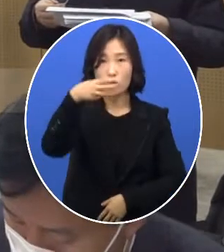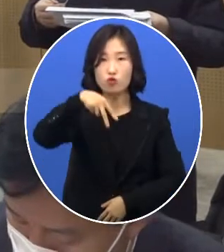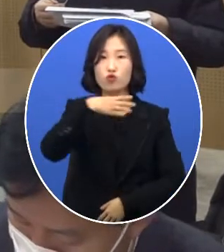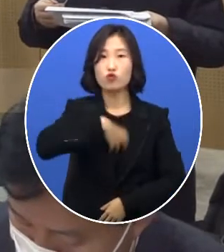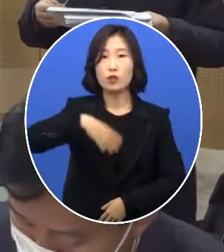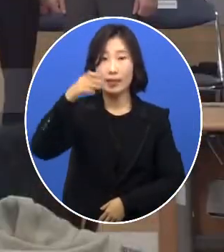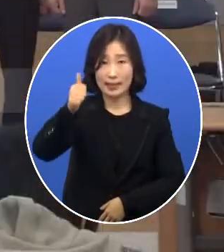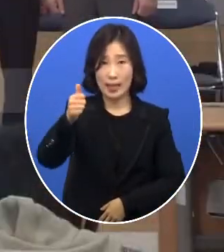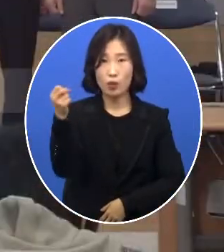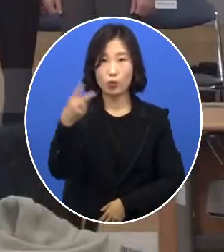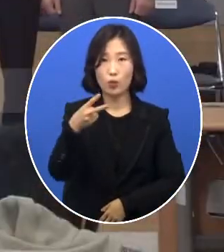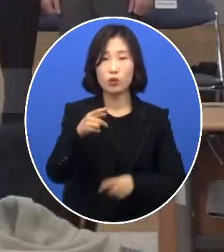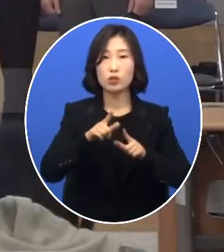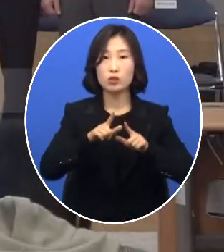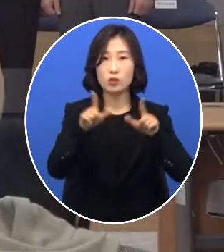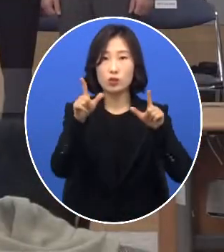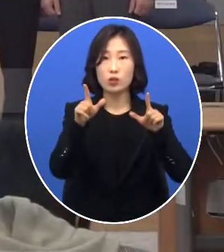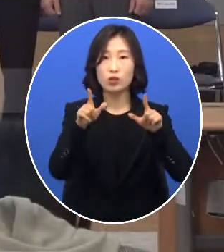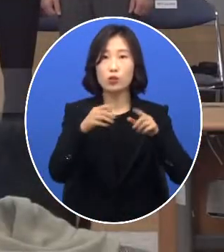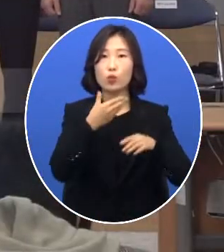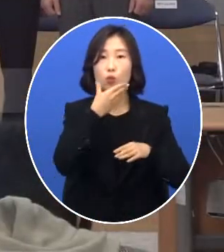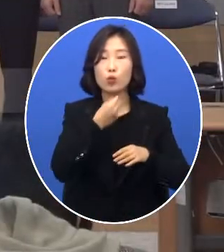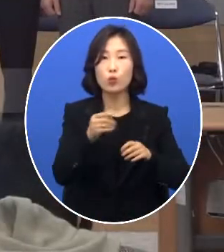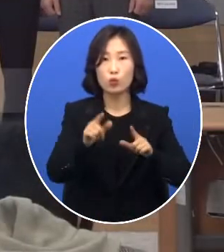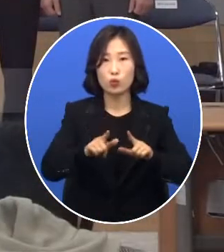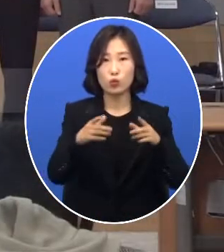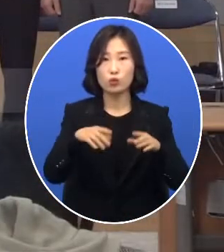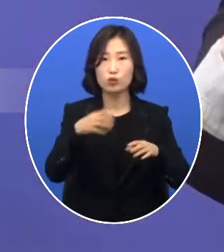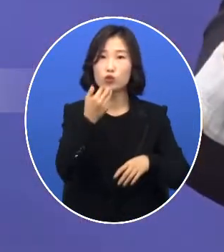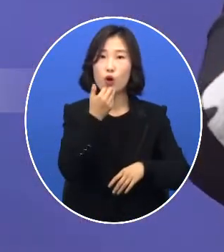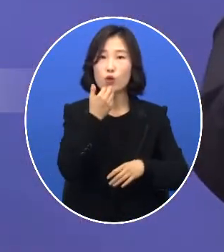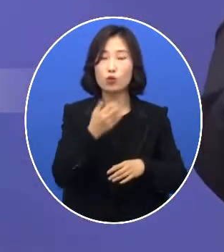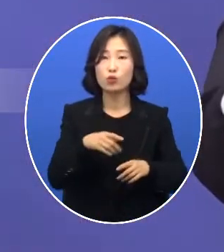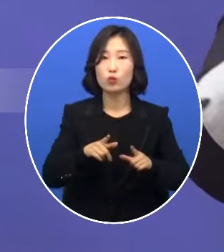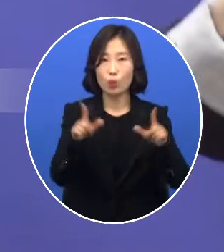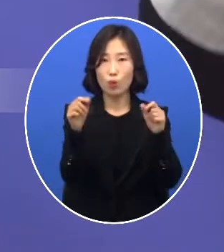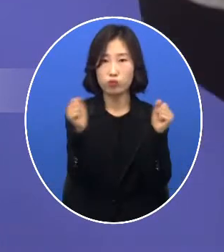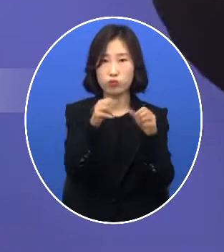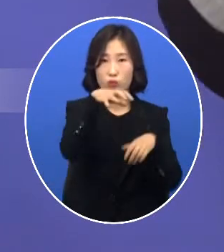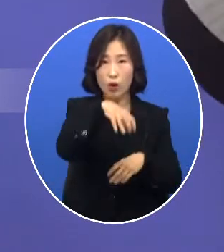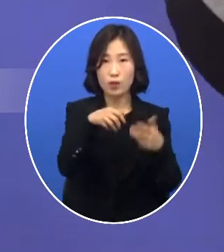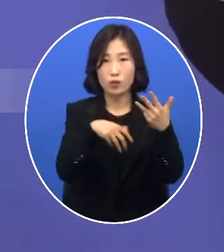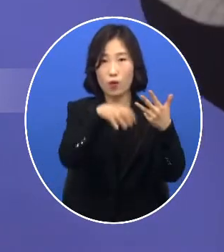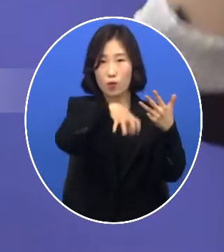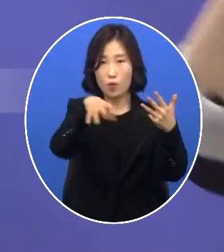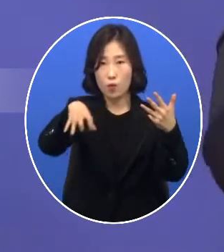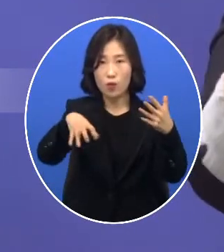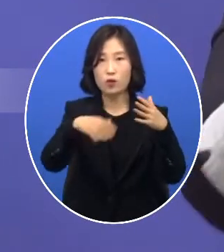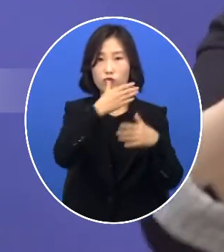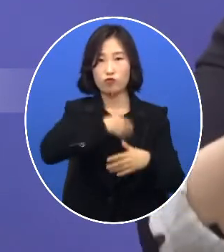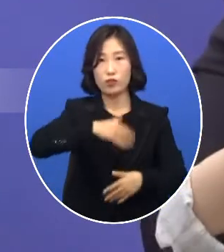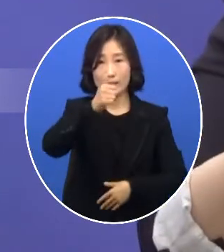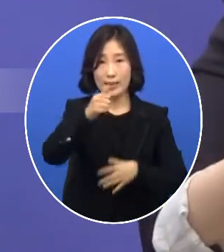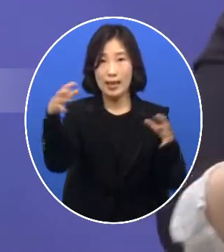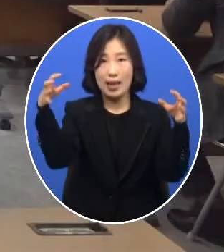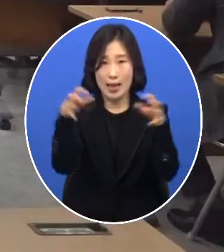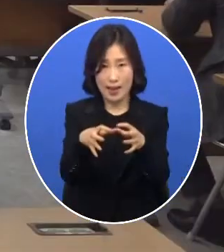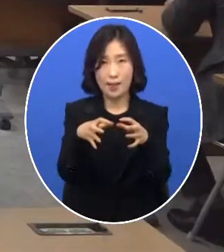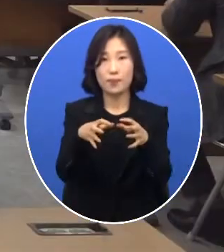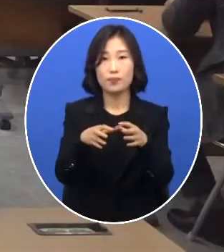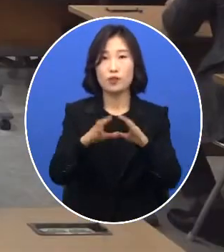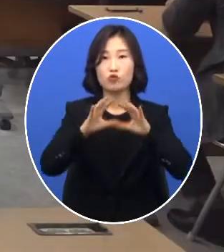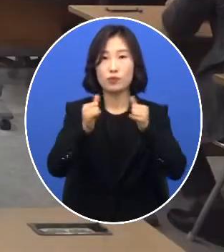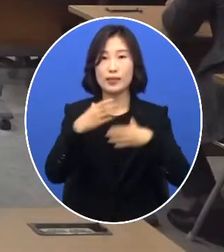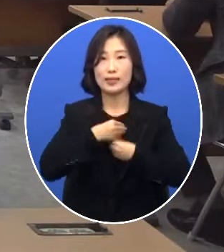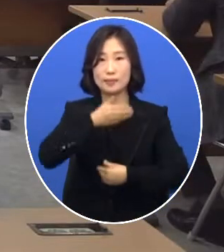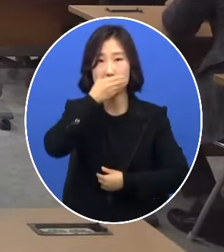중랑구청장과 서울 동북권 8개 구 자치구청장이 함께 국민안심마스크 보급 관련 브리핑을 유튜브 채널 라이브